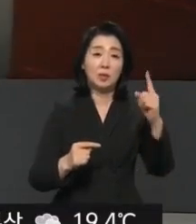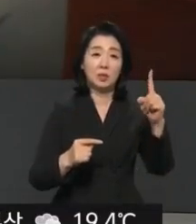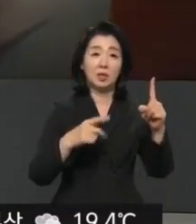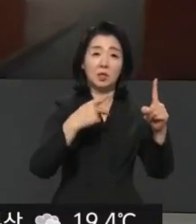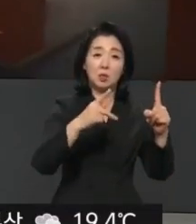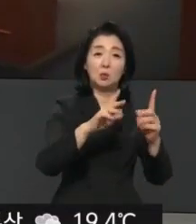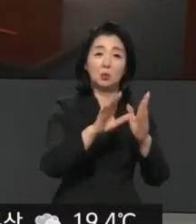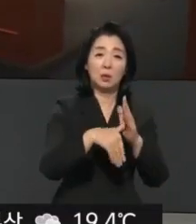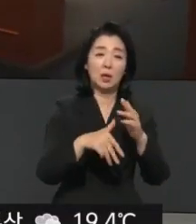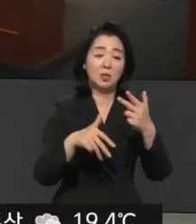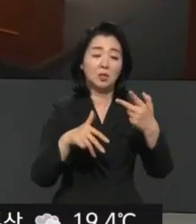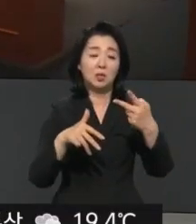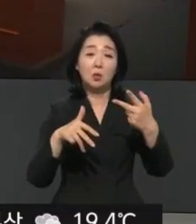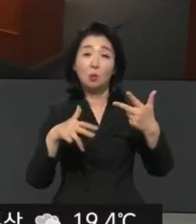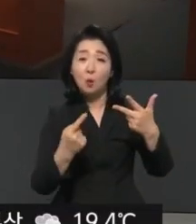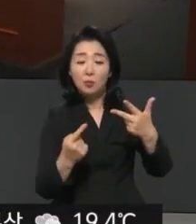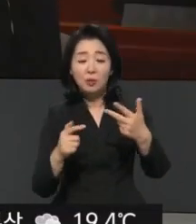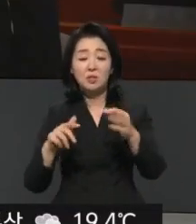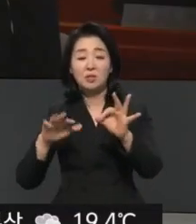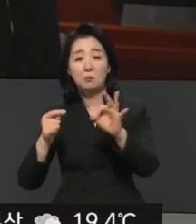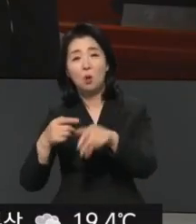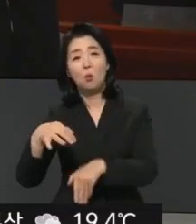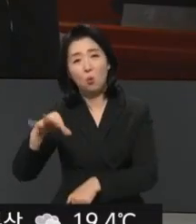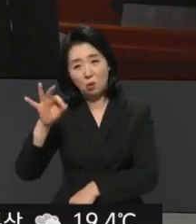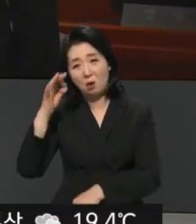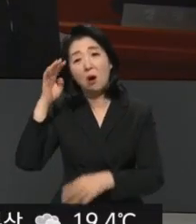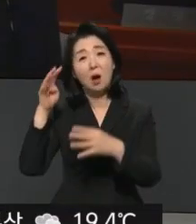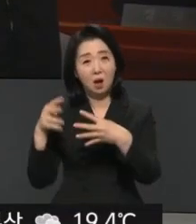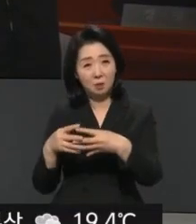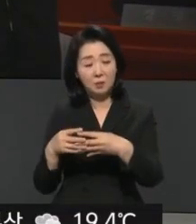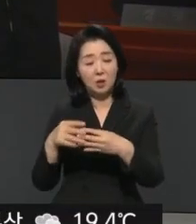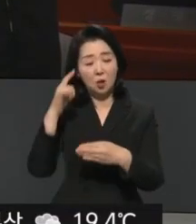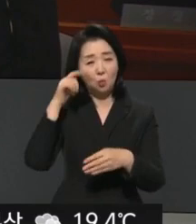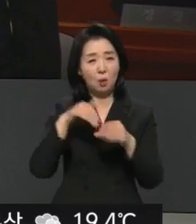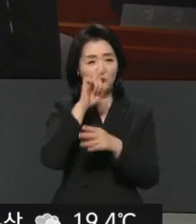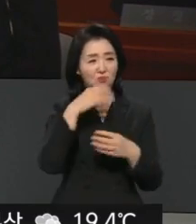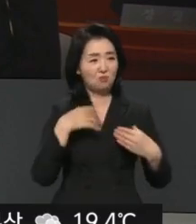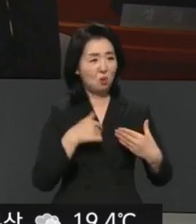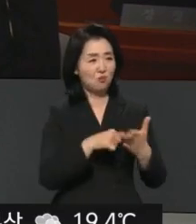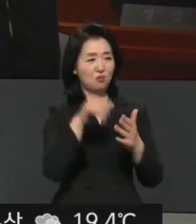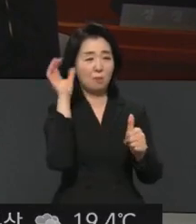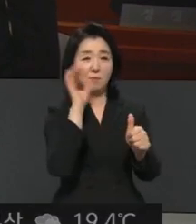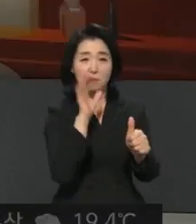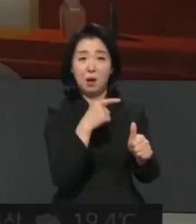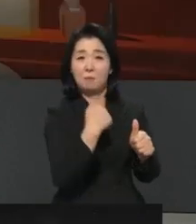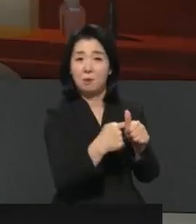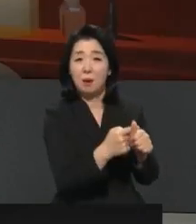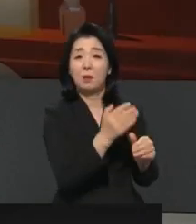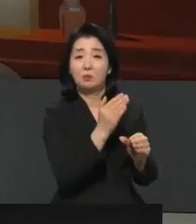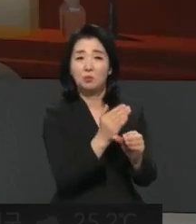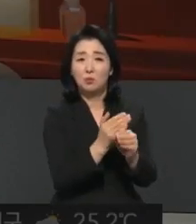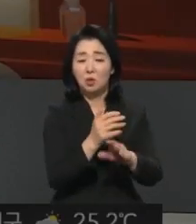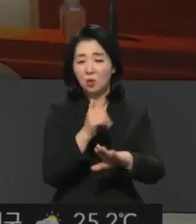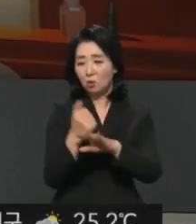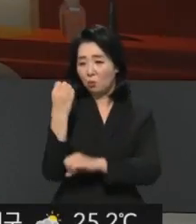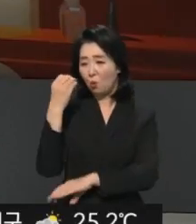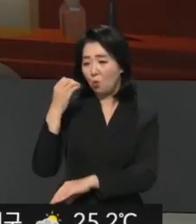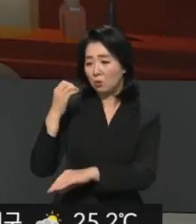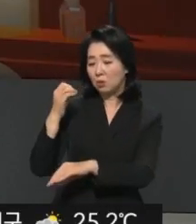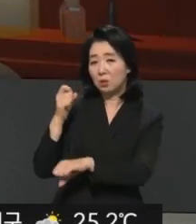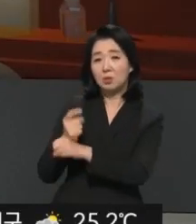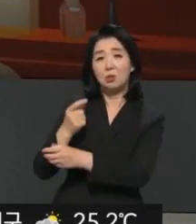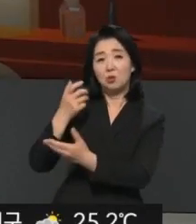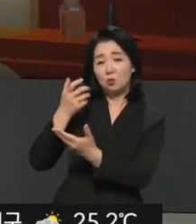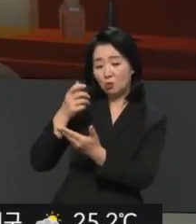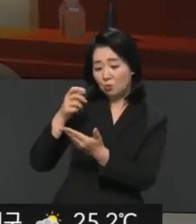오케이 할 거란 이야기가 들려오는데요. 전 정권 지우기에만 급급해서 본질적인 문제를 해결하는 데 실패했다는 평가도 벌써